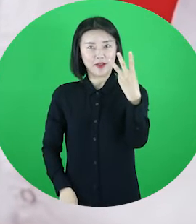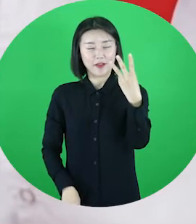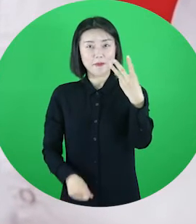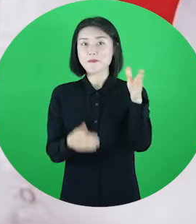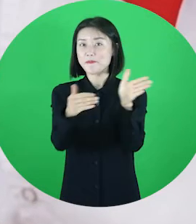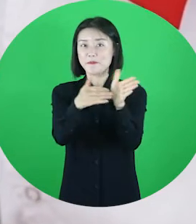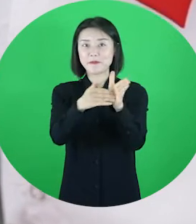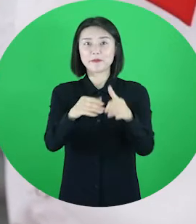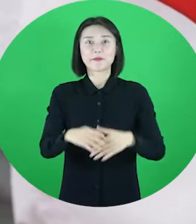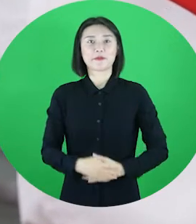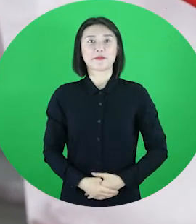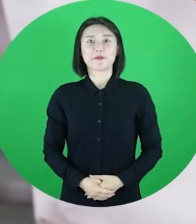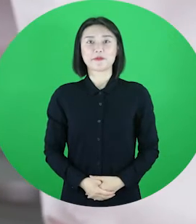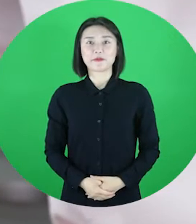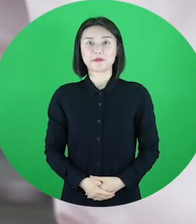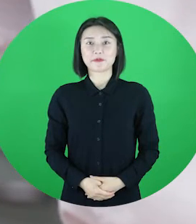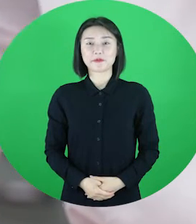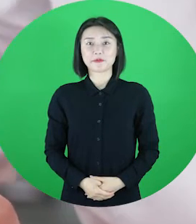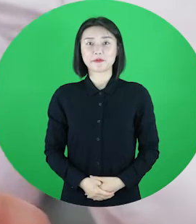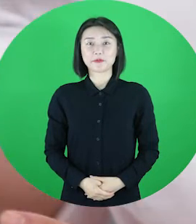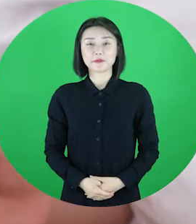3번.